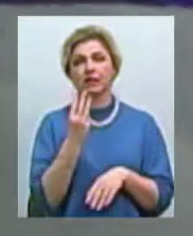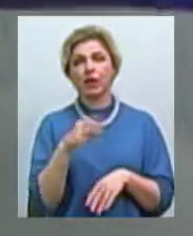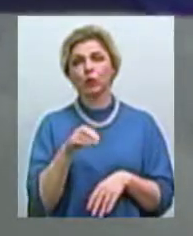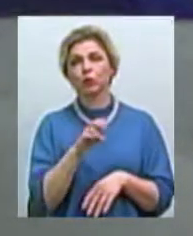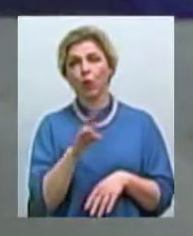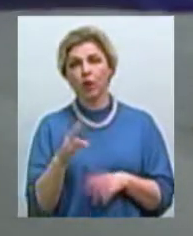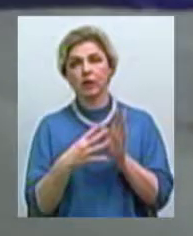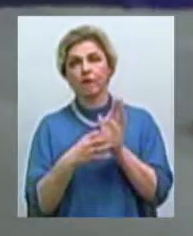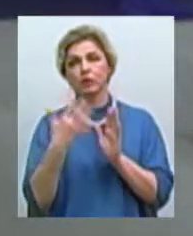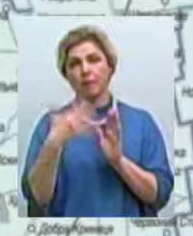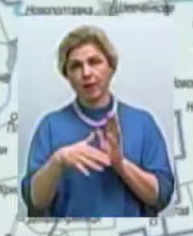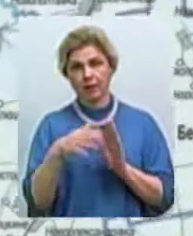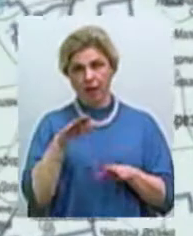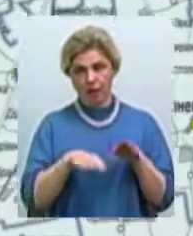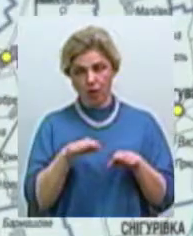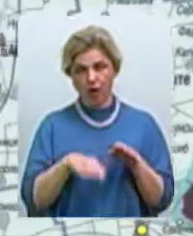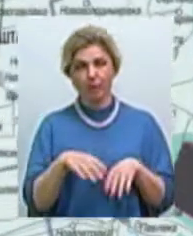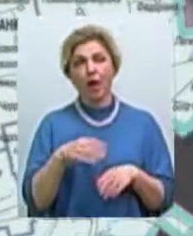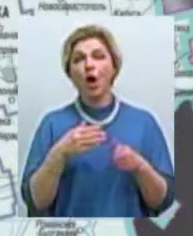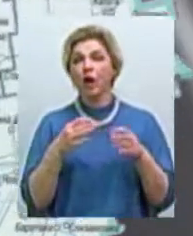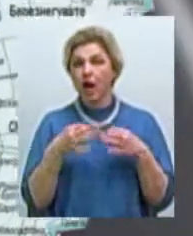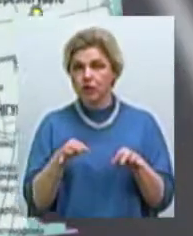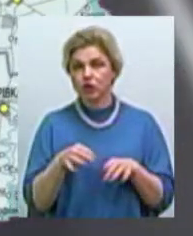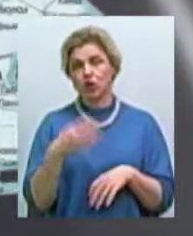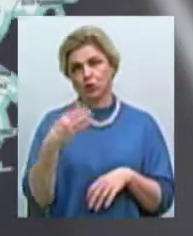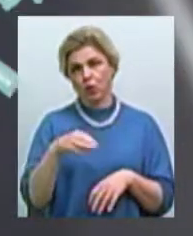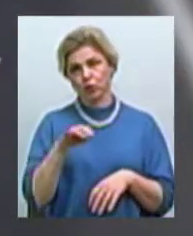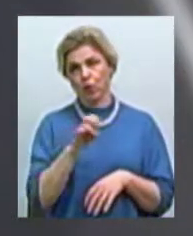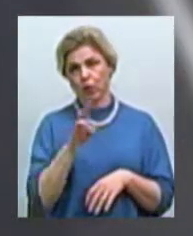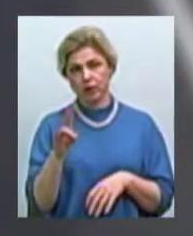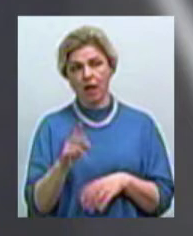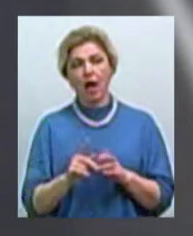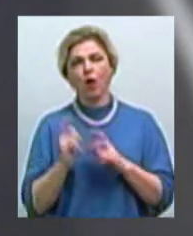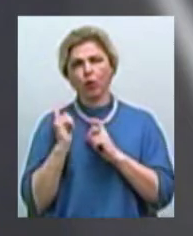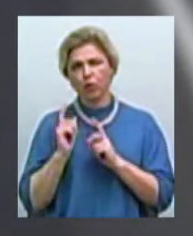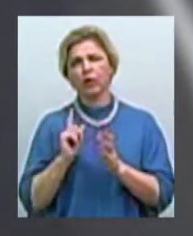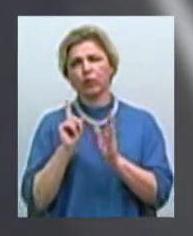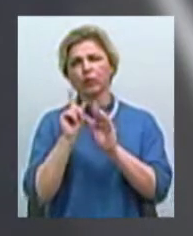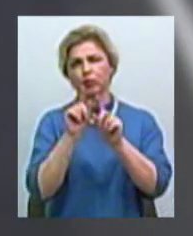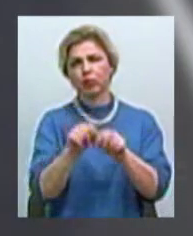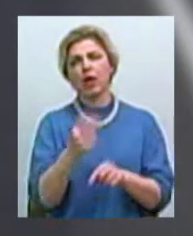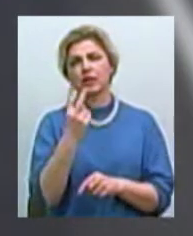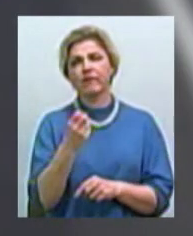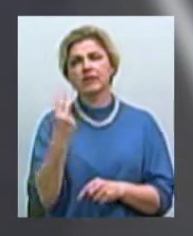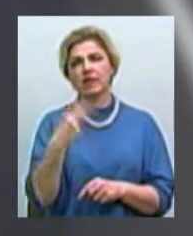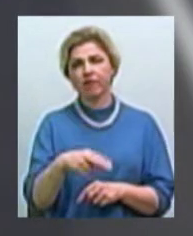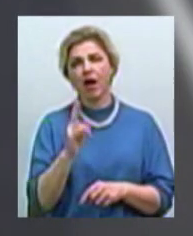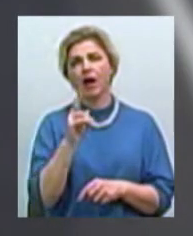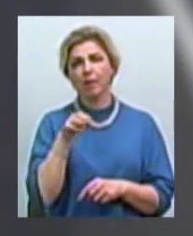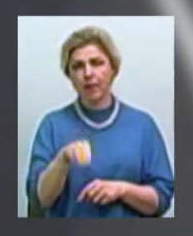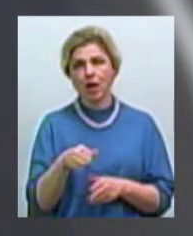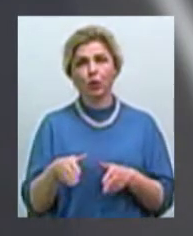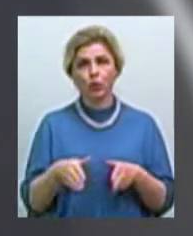кілограмів. Допустима норма – 40 тонн. Маршрут водія почався в Мегії, тож з перевантаженням чоловік проїхав 220 кілометрів